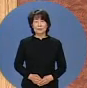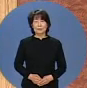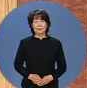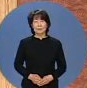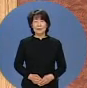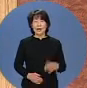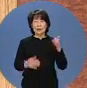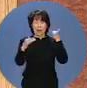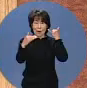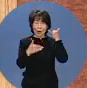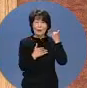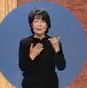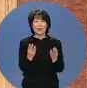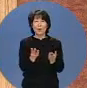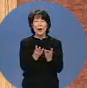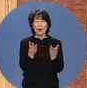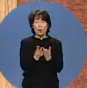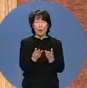なおファックス